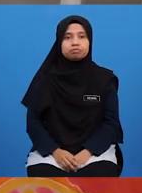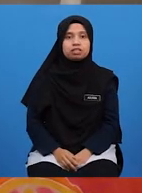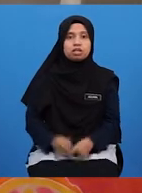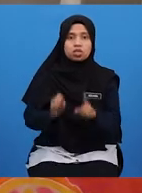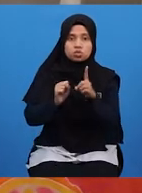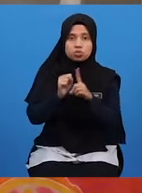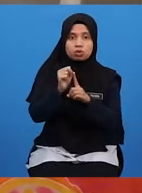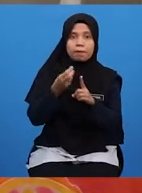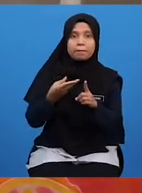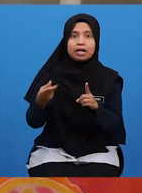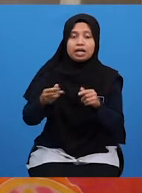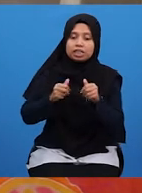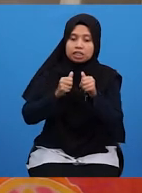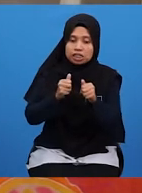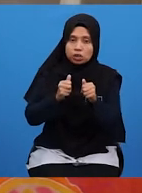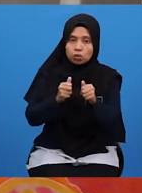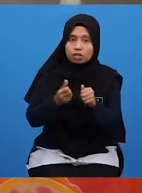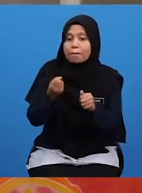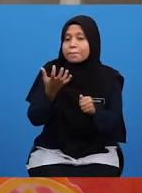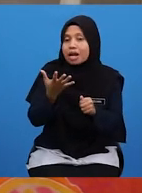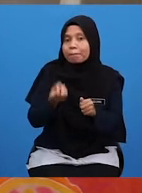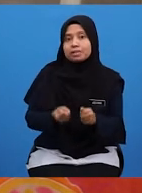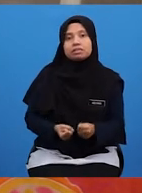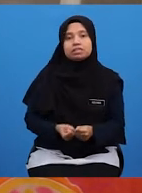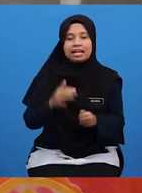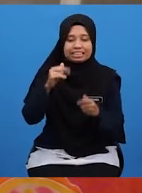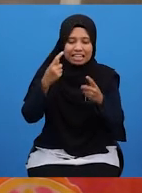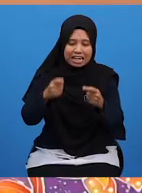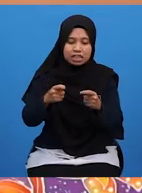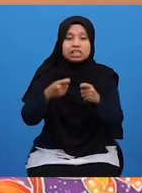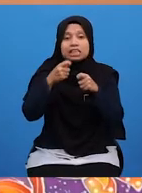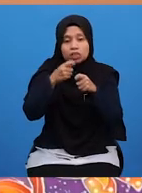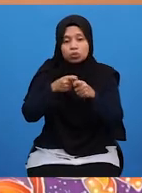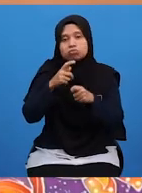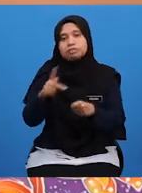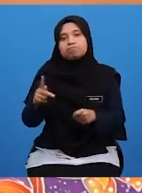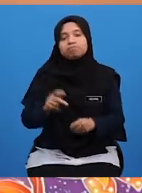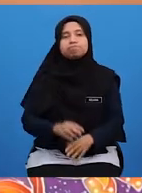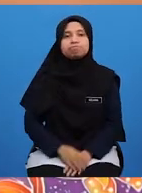Sukat bahan mengikut kuantiti yang telah ditentukan tadi.